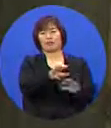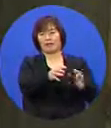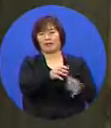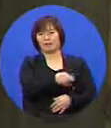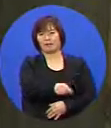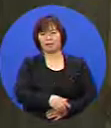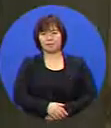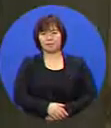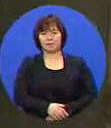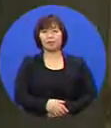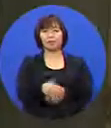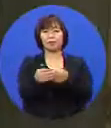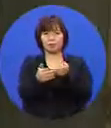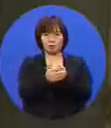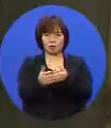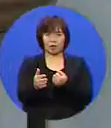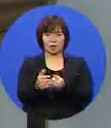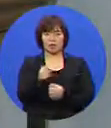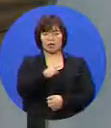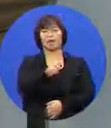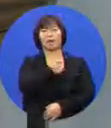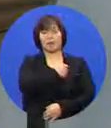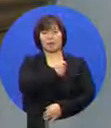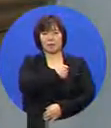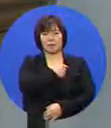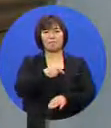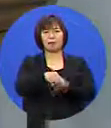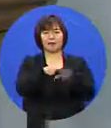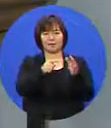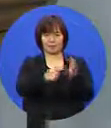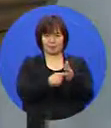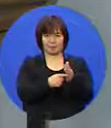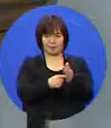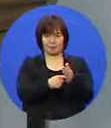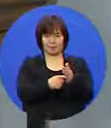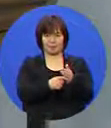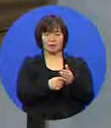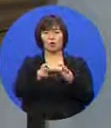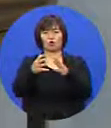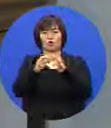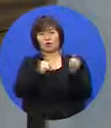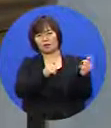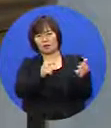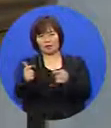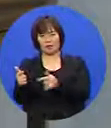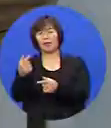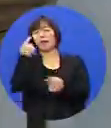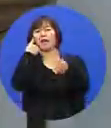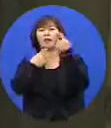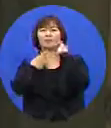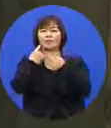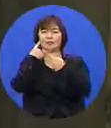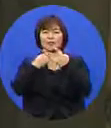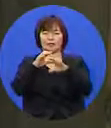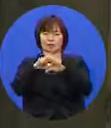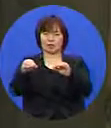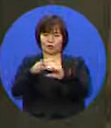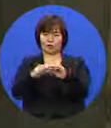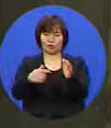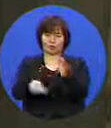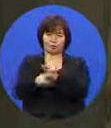하나입니다. 그래서 이러한 답답한 심정과 국민들의 상처를 치유해 주기